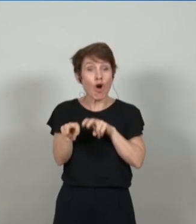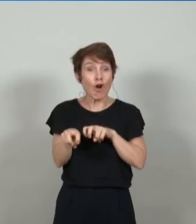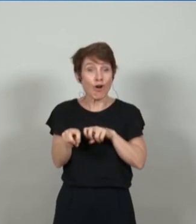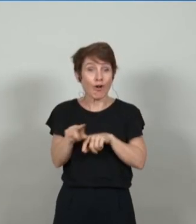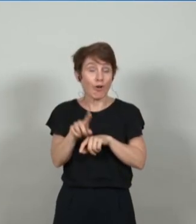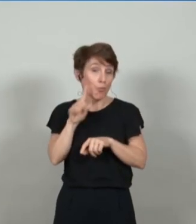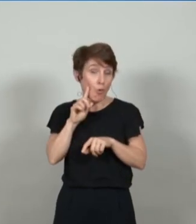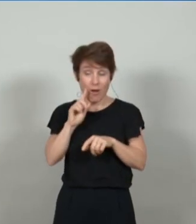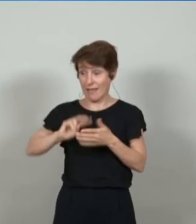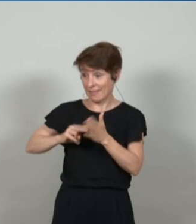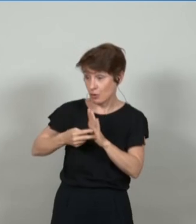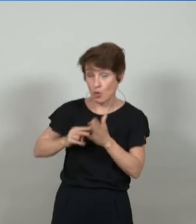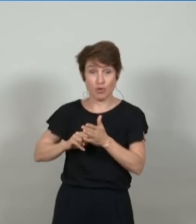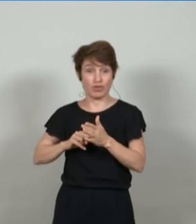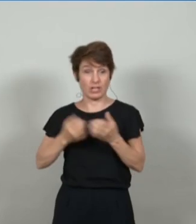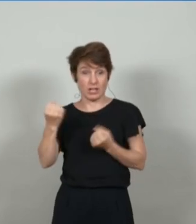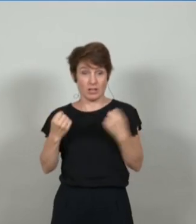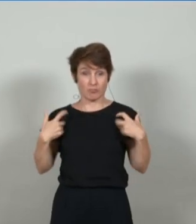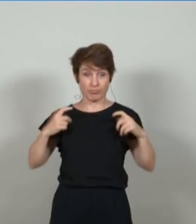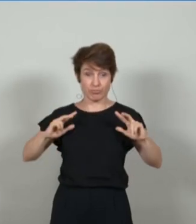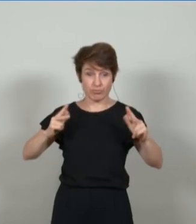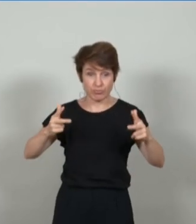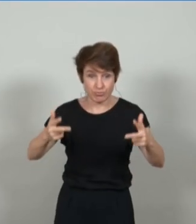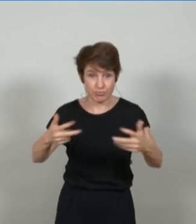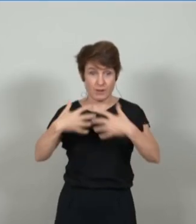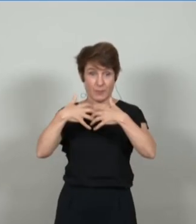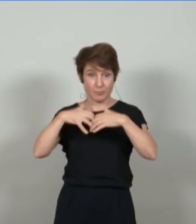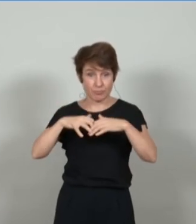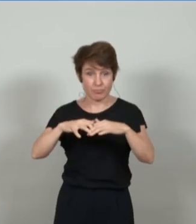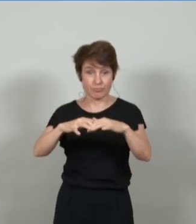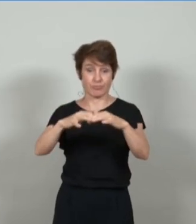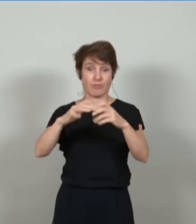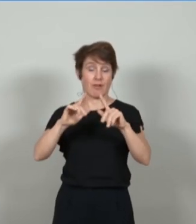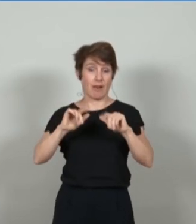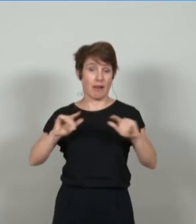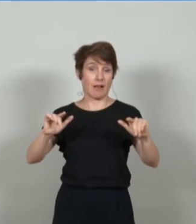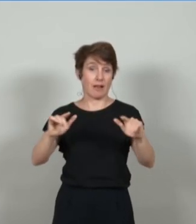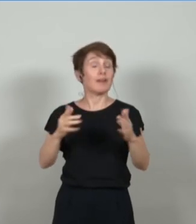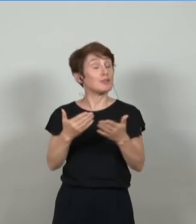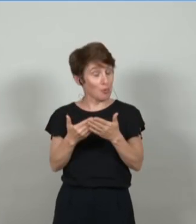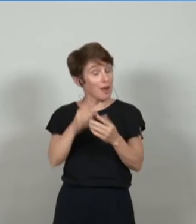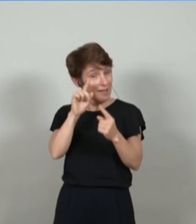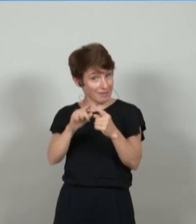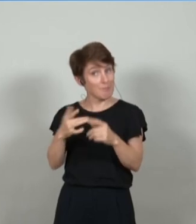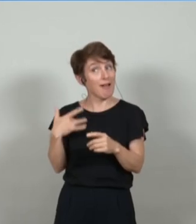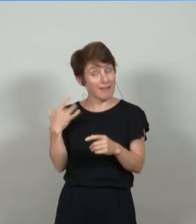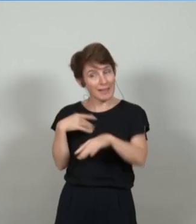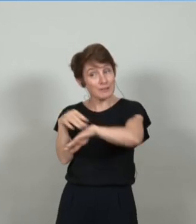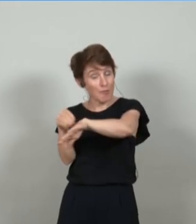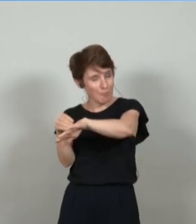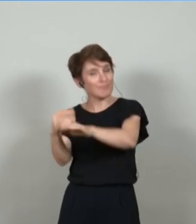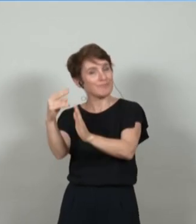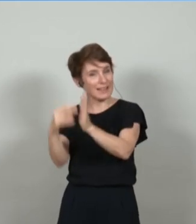technologie tout est accompagné de progrès et d'utilité et d'améniter donc on a un vrai sujet là-dessus je vous invite à